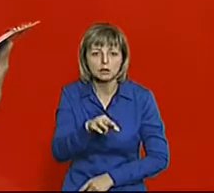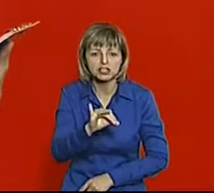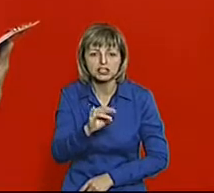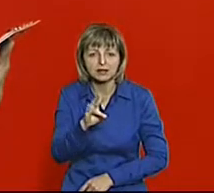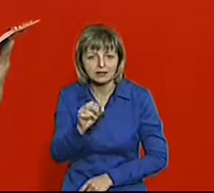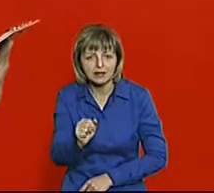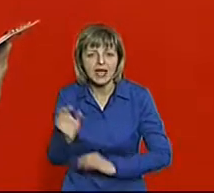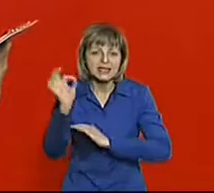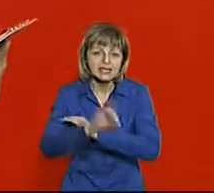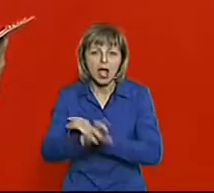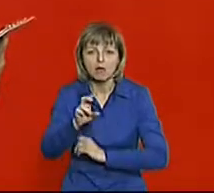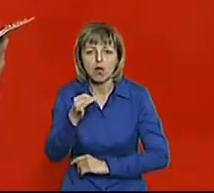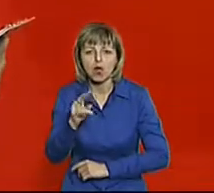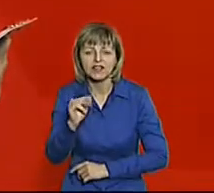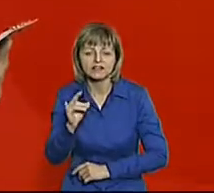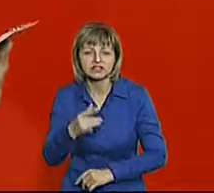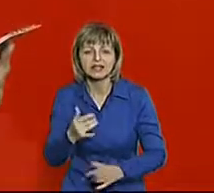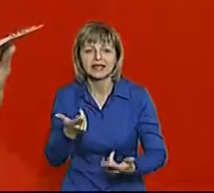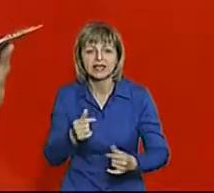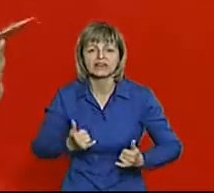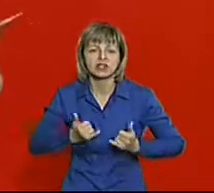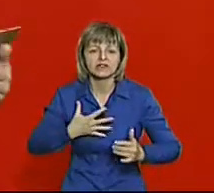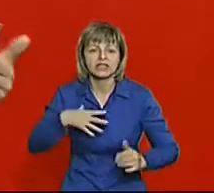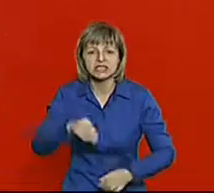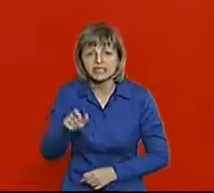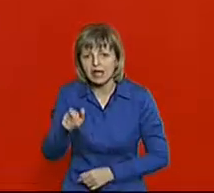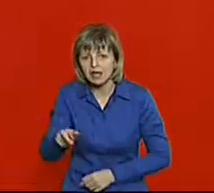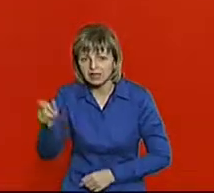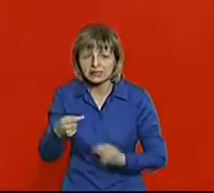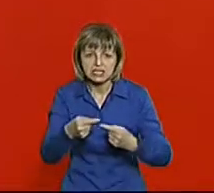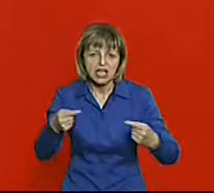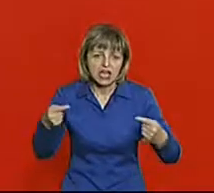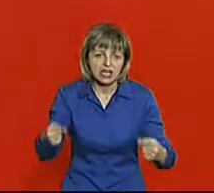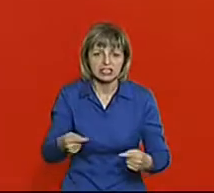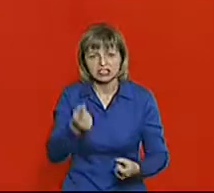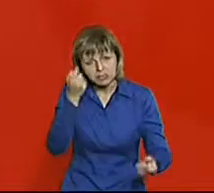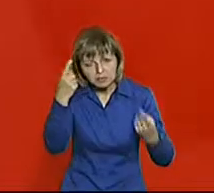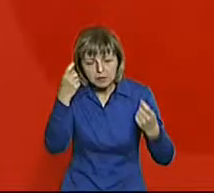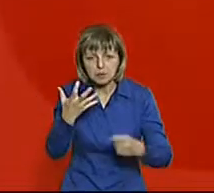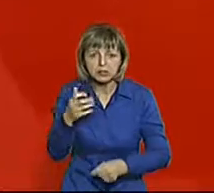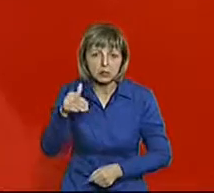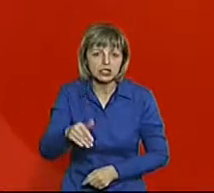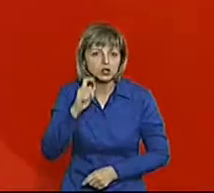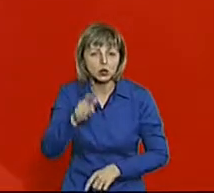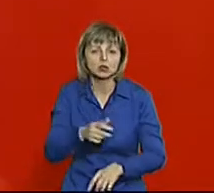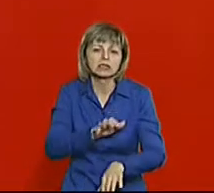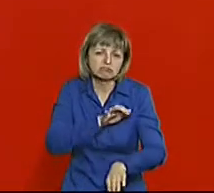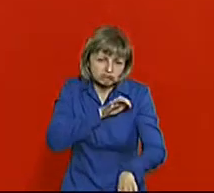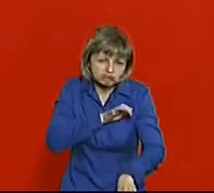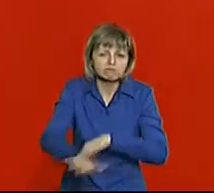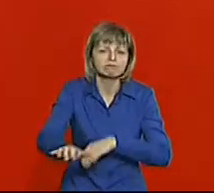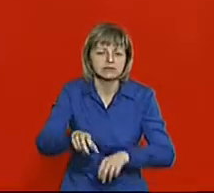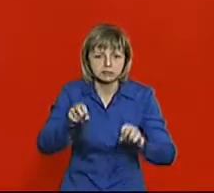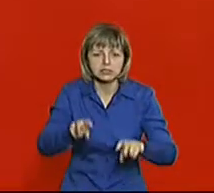Любачівщини та Західної Бойківщини вшанували загиблих. За різними джерелами, майже 500 тисяч українців примусово переселили